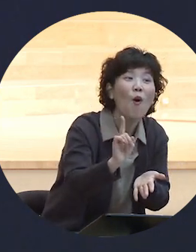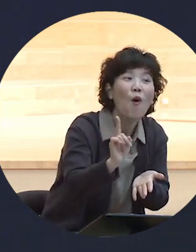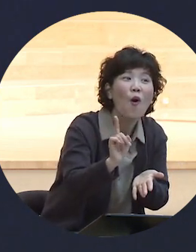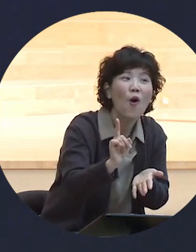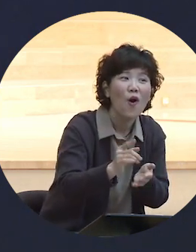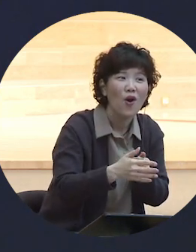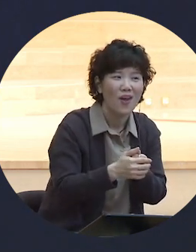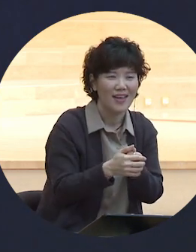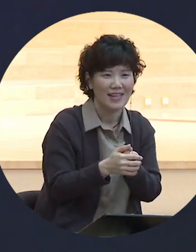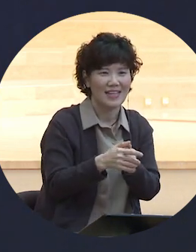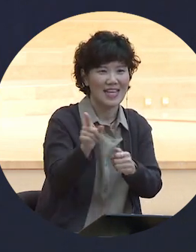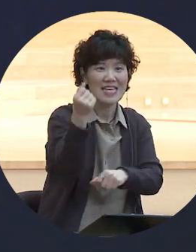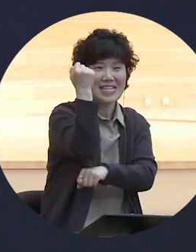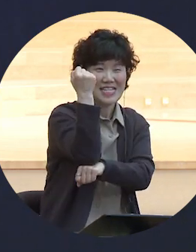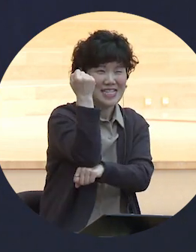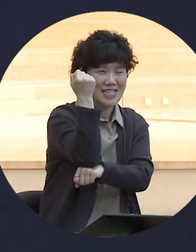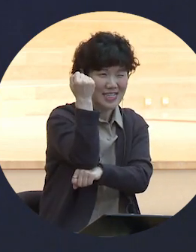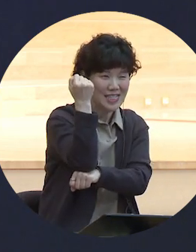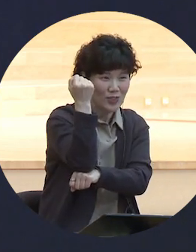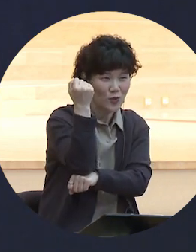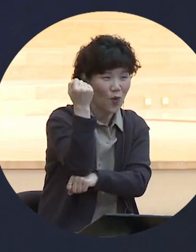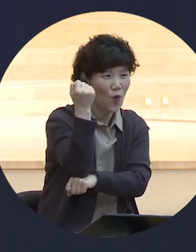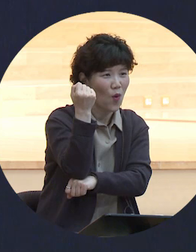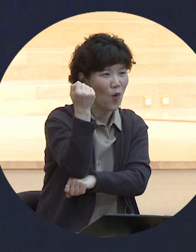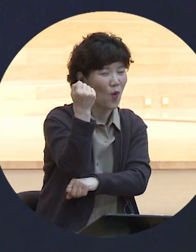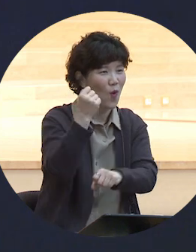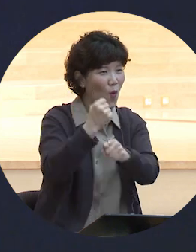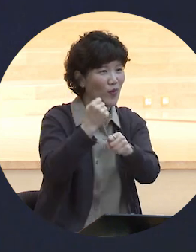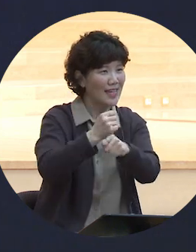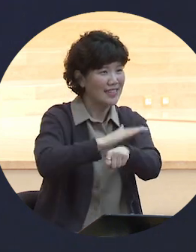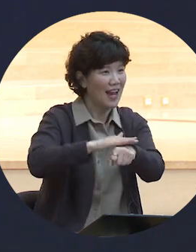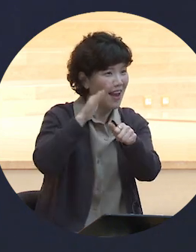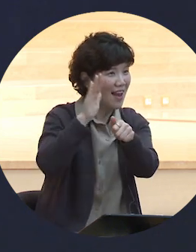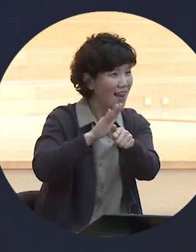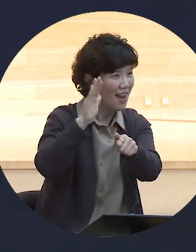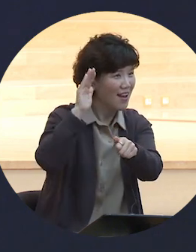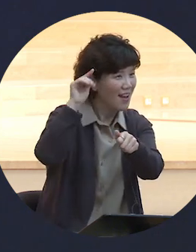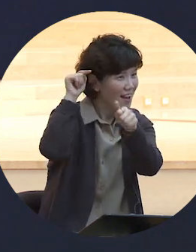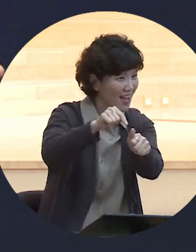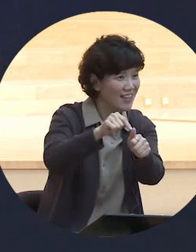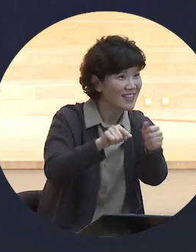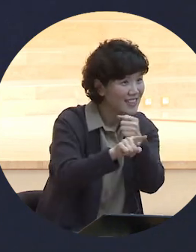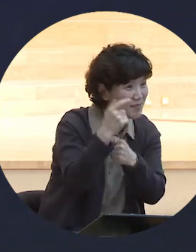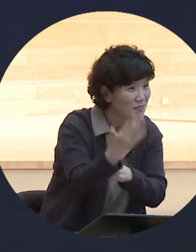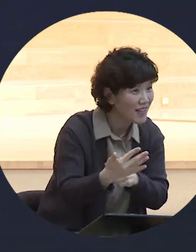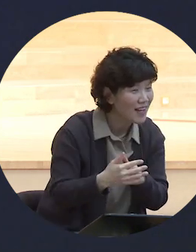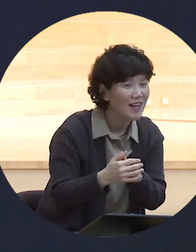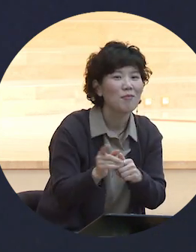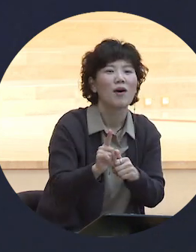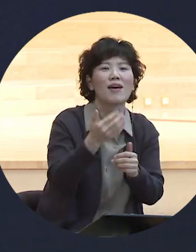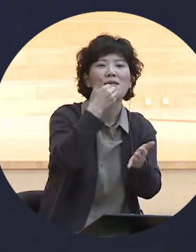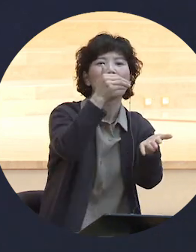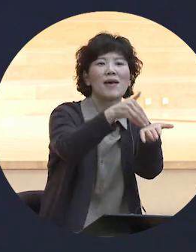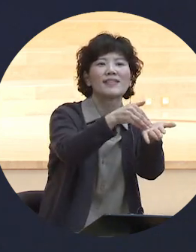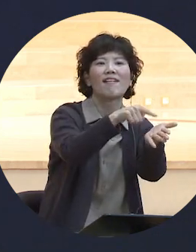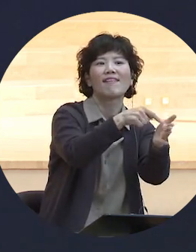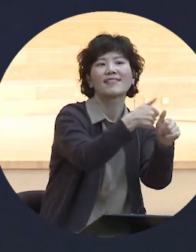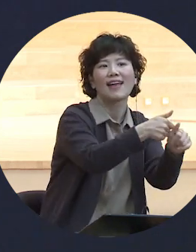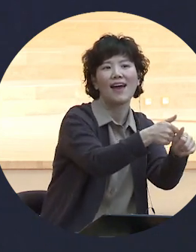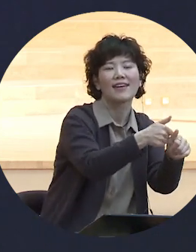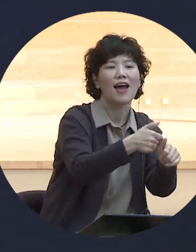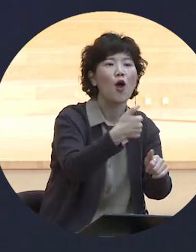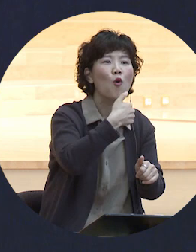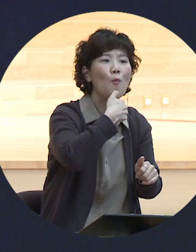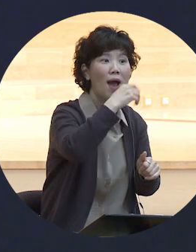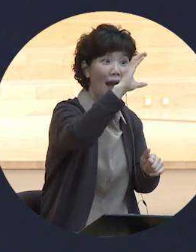그냥 기초공사 잘해라 그 말인가? 뭐냐는 거죠. 여러분 아시죠? 이 반석에 대한 해석에 따라서 로마